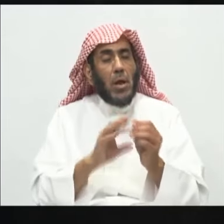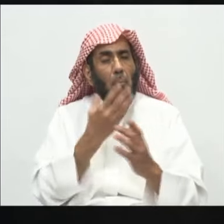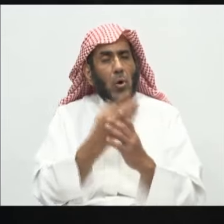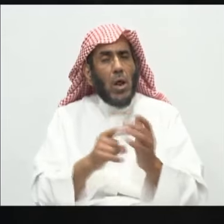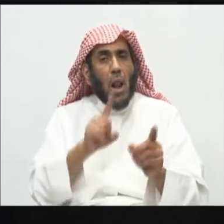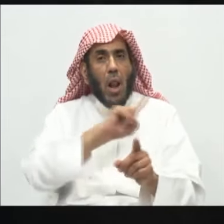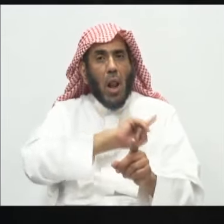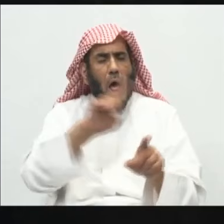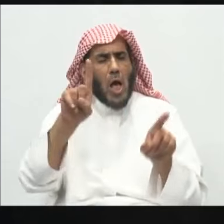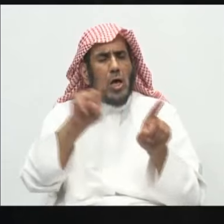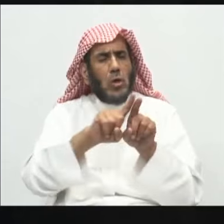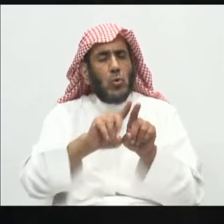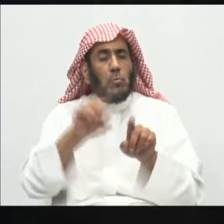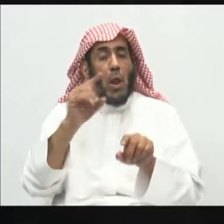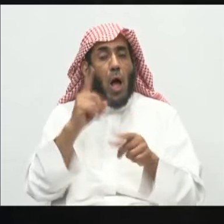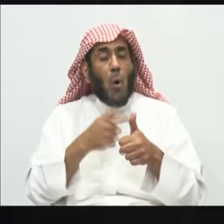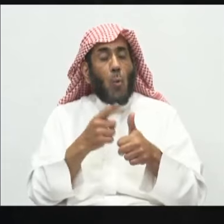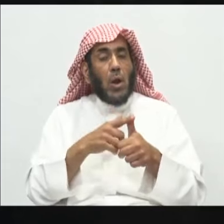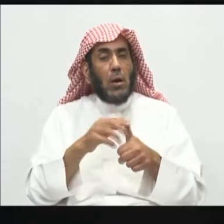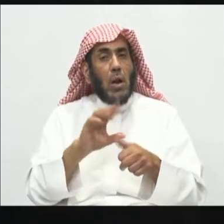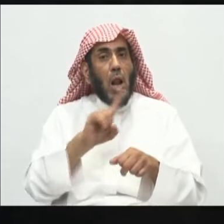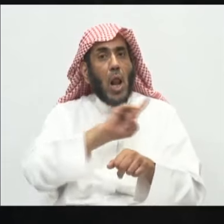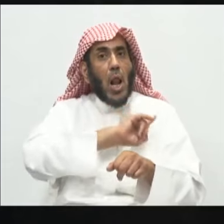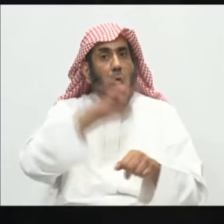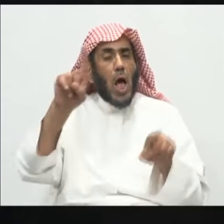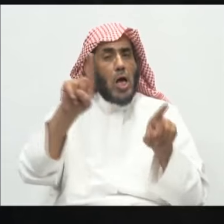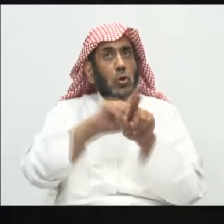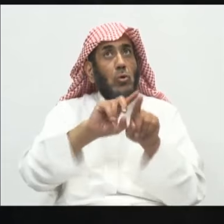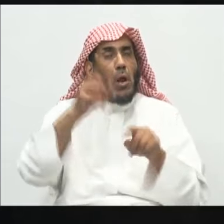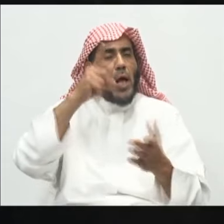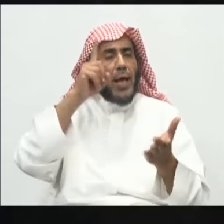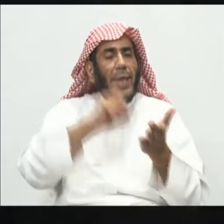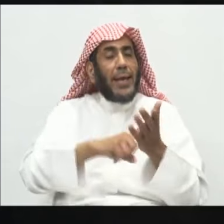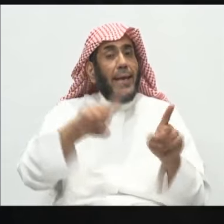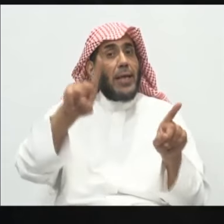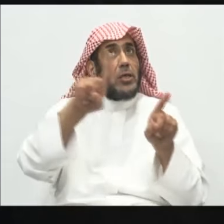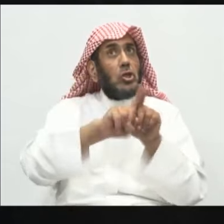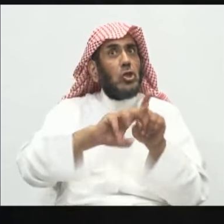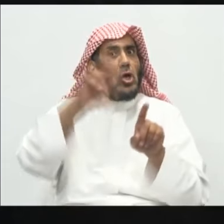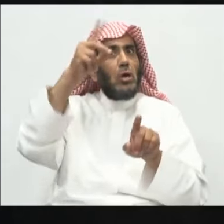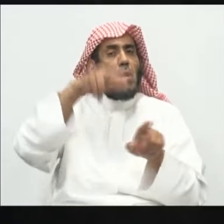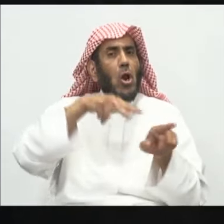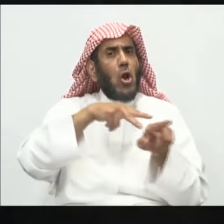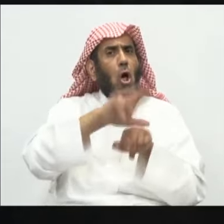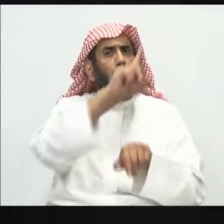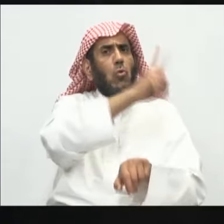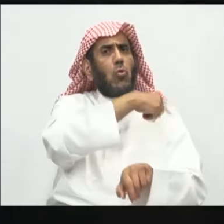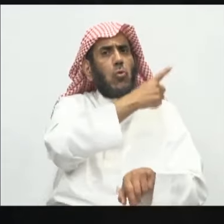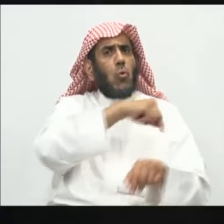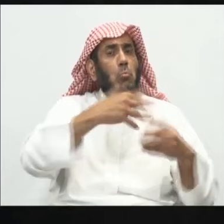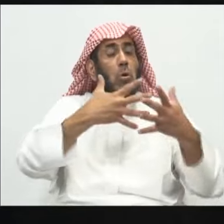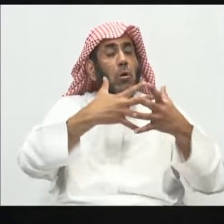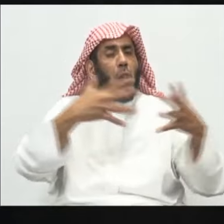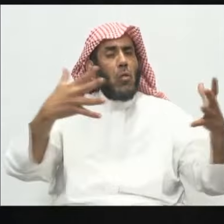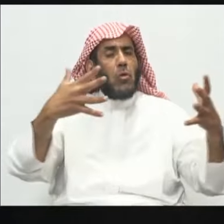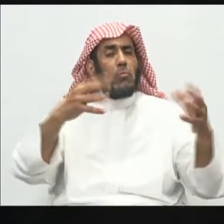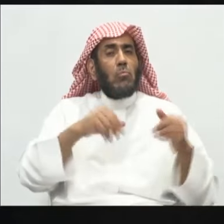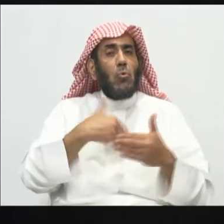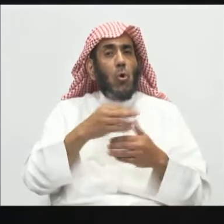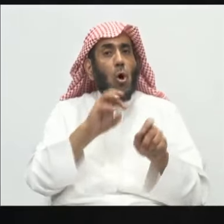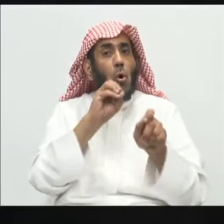لا تشرك بالله اول اولها لاحظ لا تشرك بالله ان الشرك لظلم عظيم ثم ايضا اكمل هذه المواعد وقال